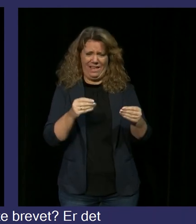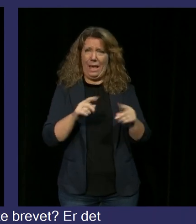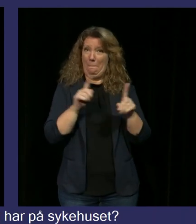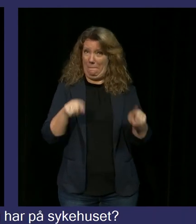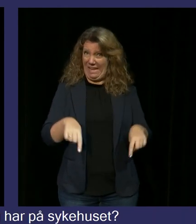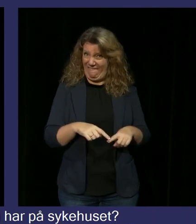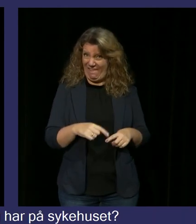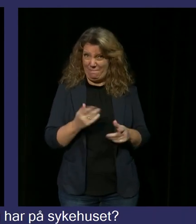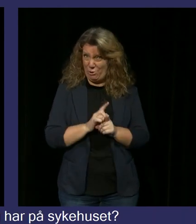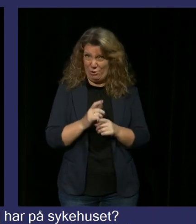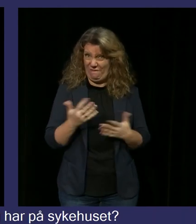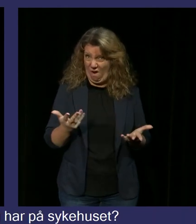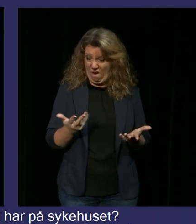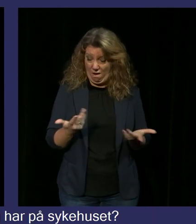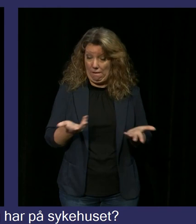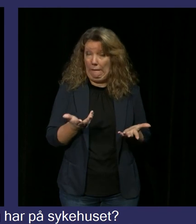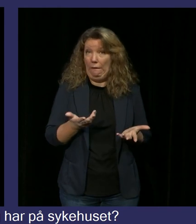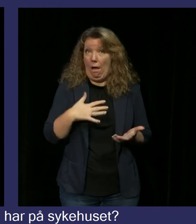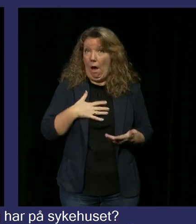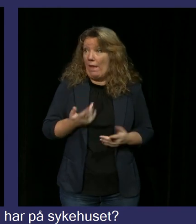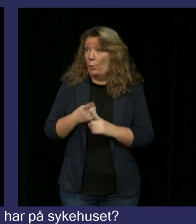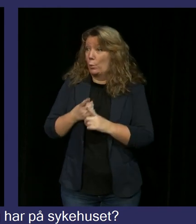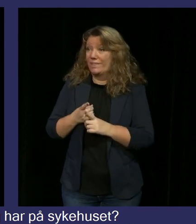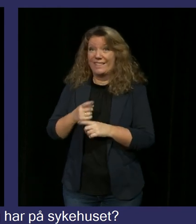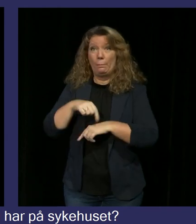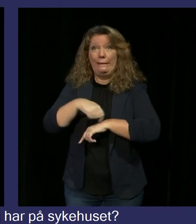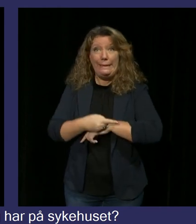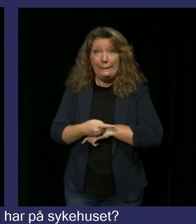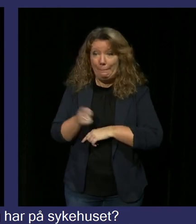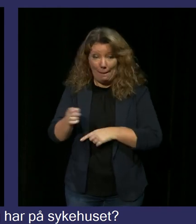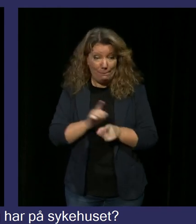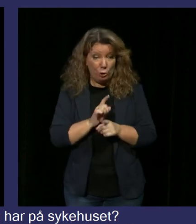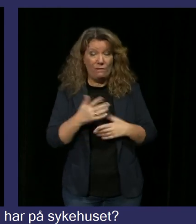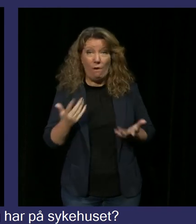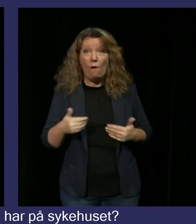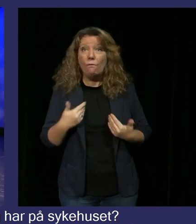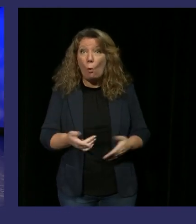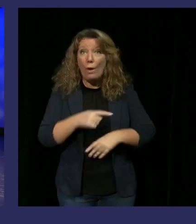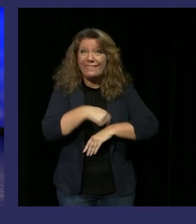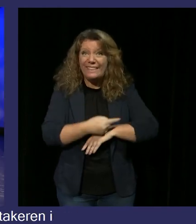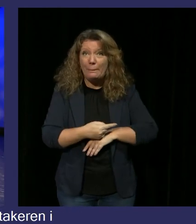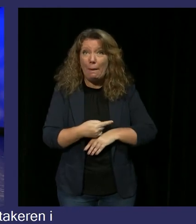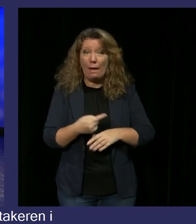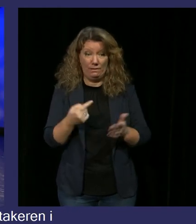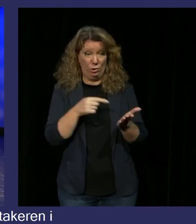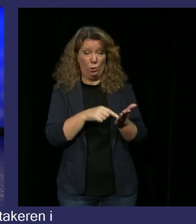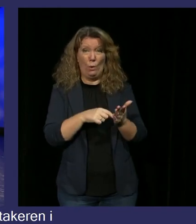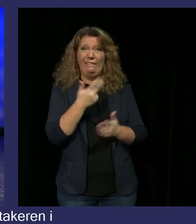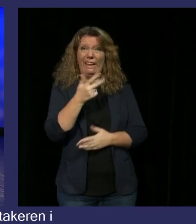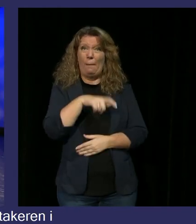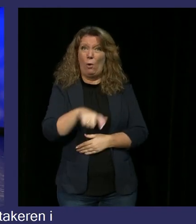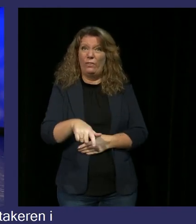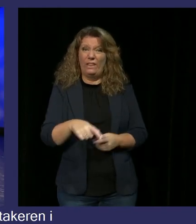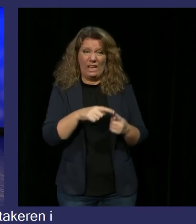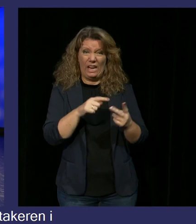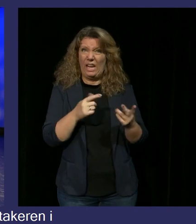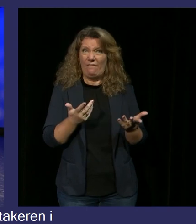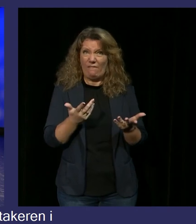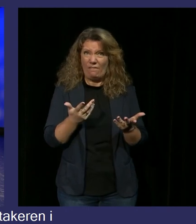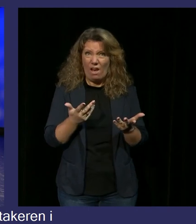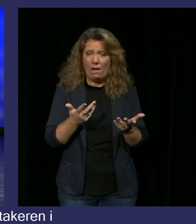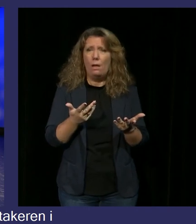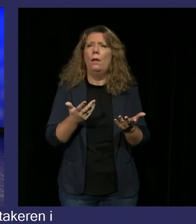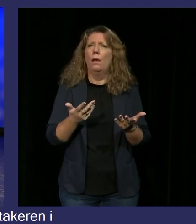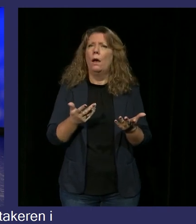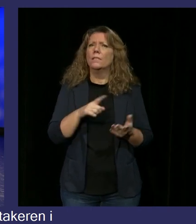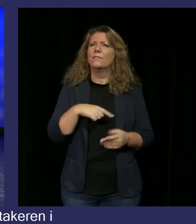på? Får det noen konsekvens for den timen jeg på sykehuset? Betyr det at jeg ikke får time likevel? Fordi her står det 3 måneder. Sånn, altså, vi nødt til å tenke mer